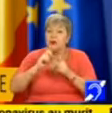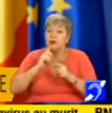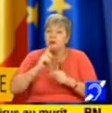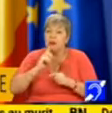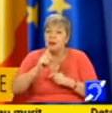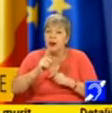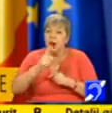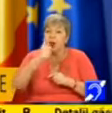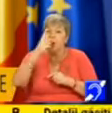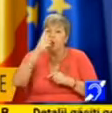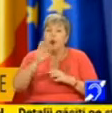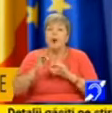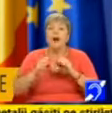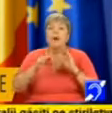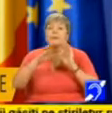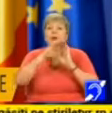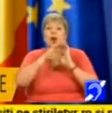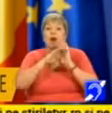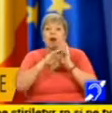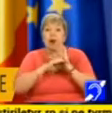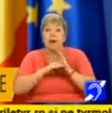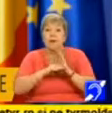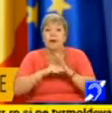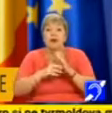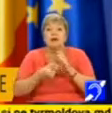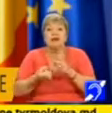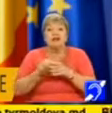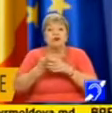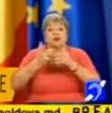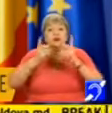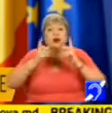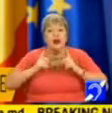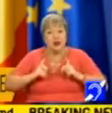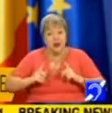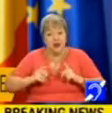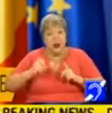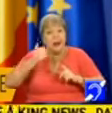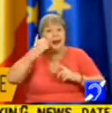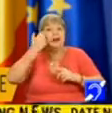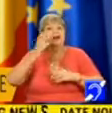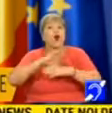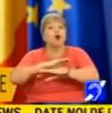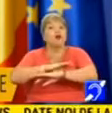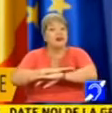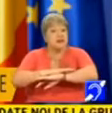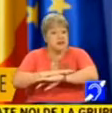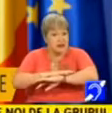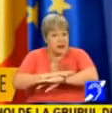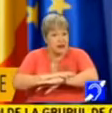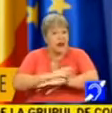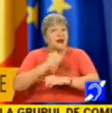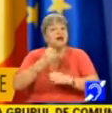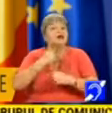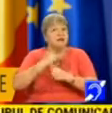de relaxare atunci când condițiile vor fi îndeplinite.